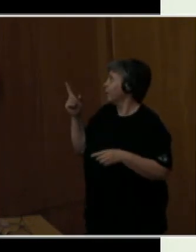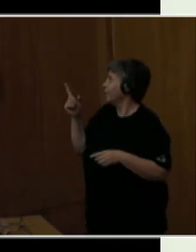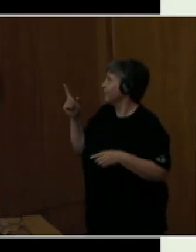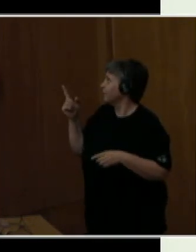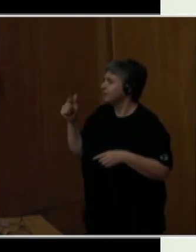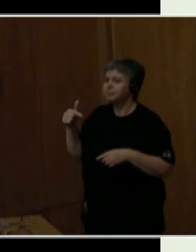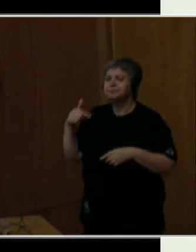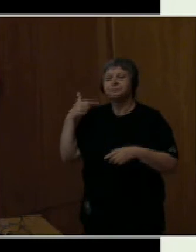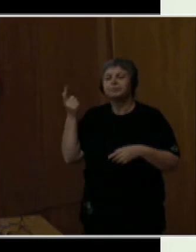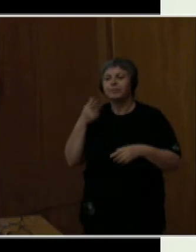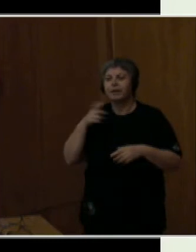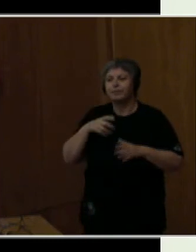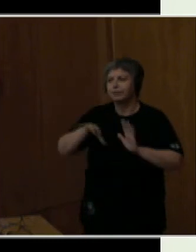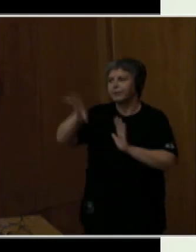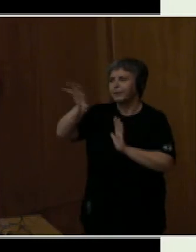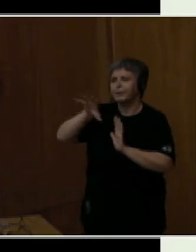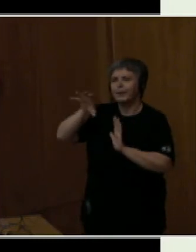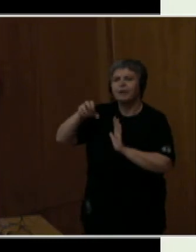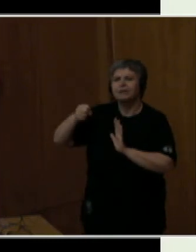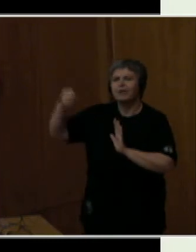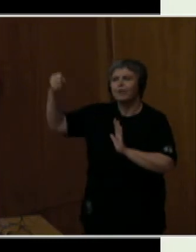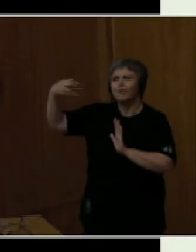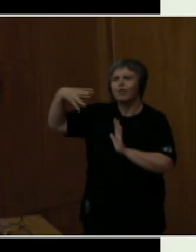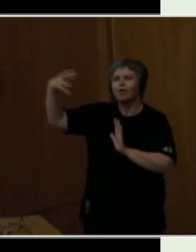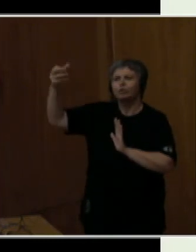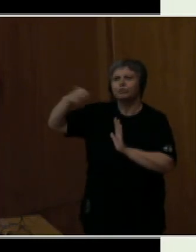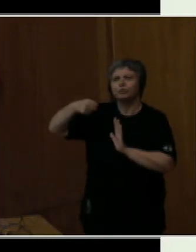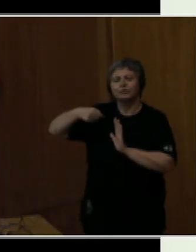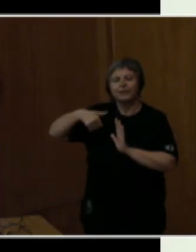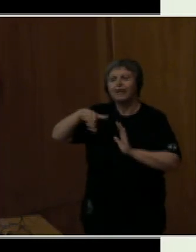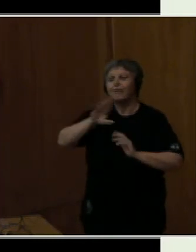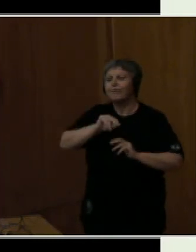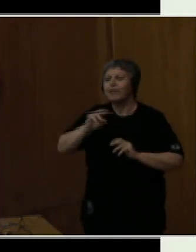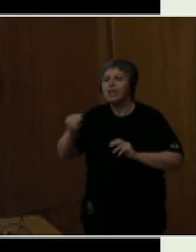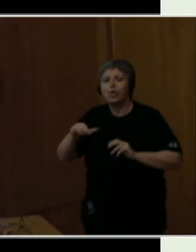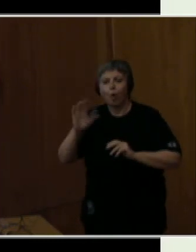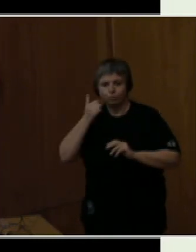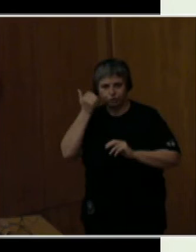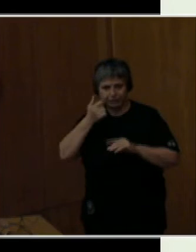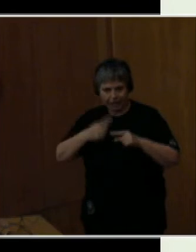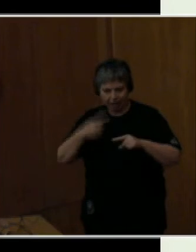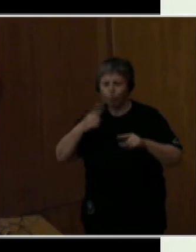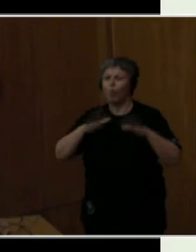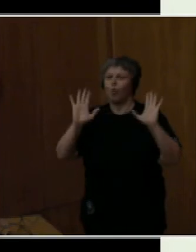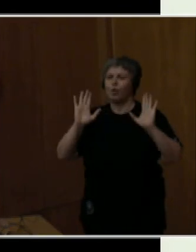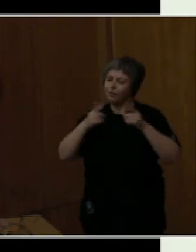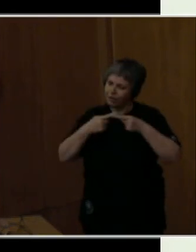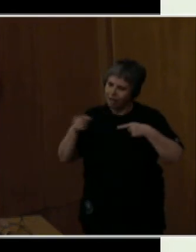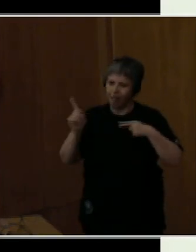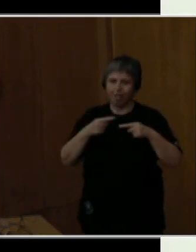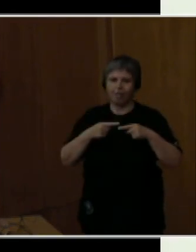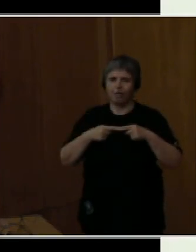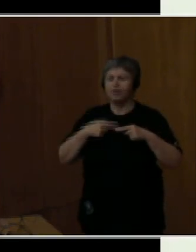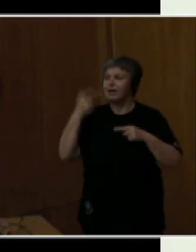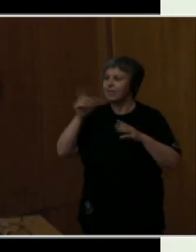μεταφέρουν παλμούς φωτός, αντί ηλεκτρικού σήματος, μεταφέρουν τα χάλκινα καλώδια. Και με αυτούς τους παλμούς κωδικοποιείται η ψηφιακή πληροφορία,